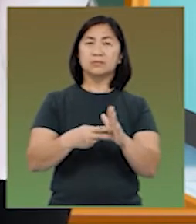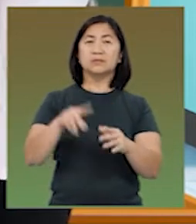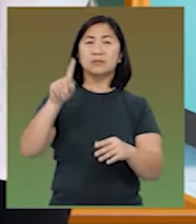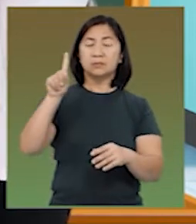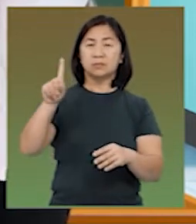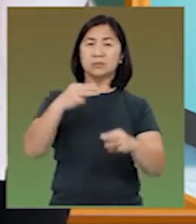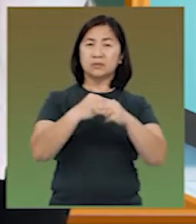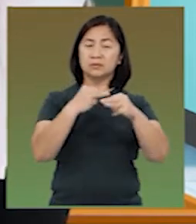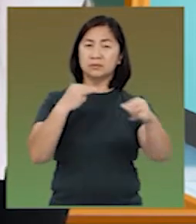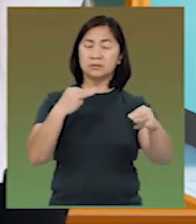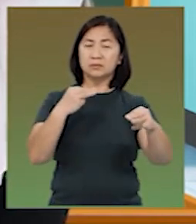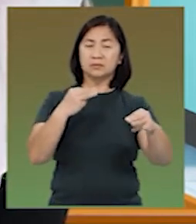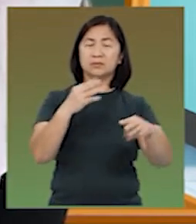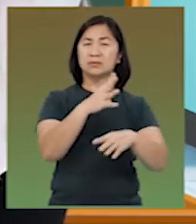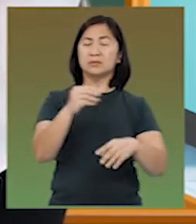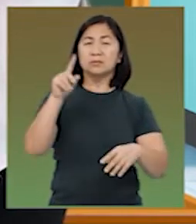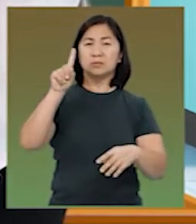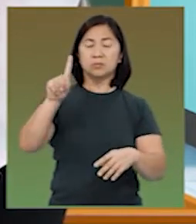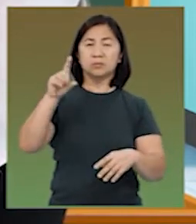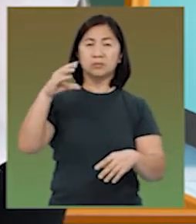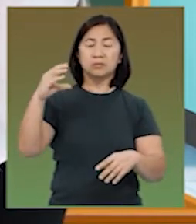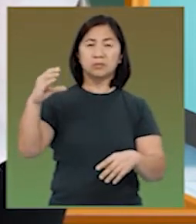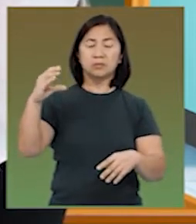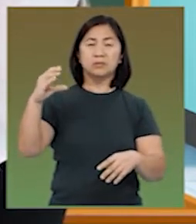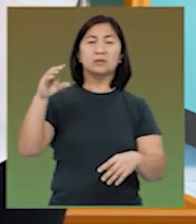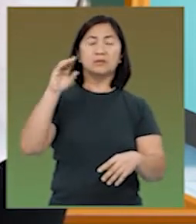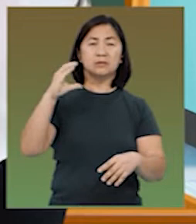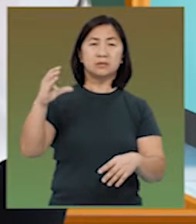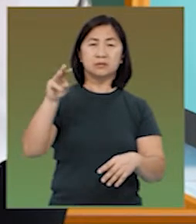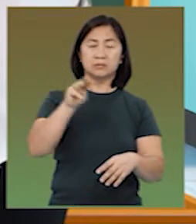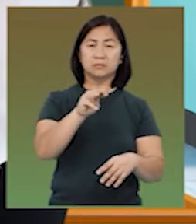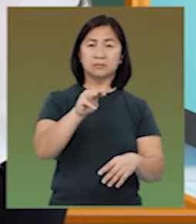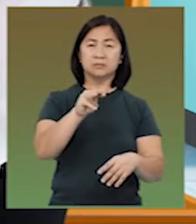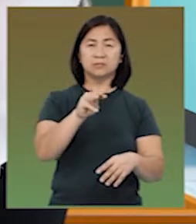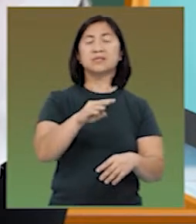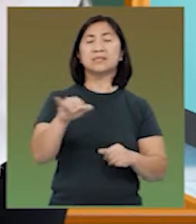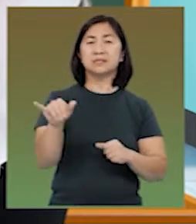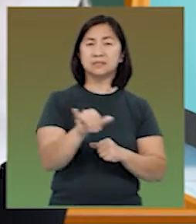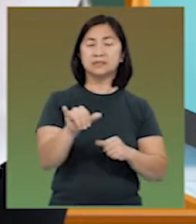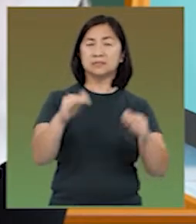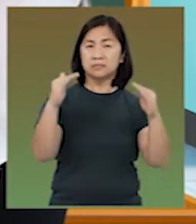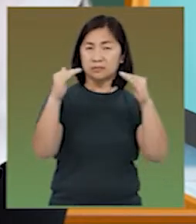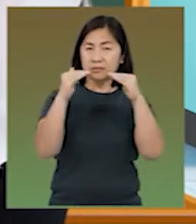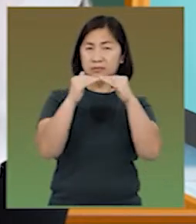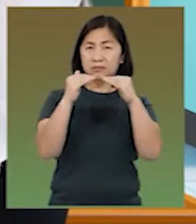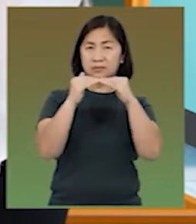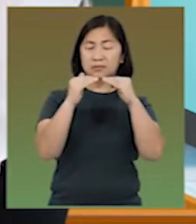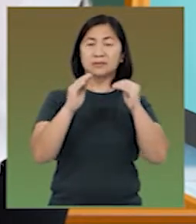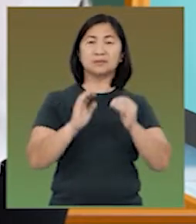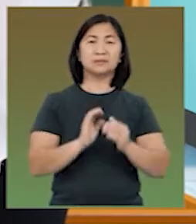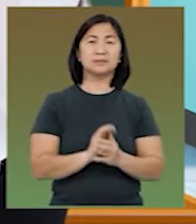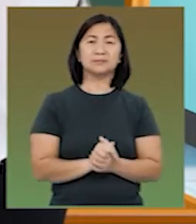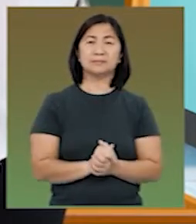ang 1 meter at 100 centimeters ay magkatumbas.